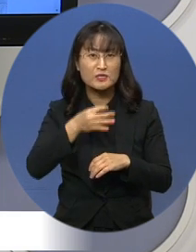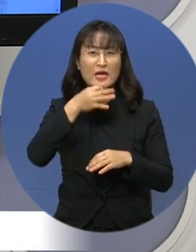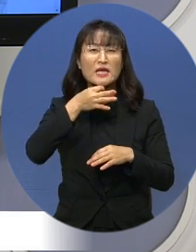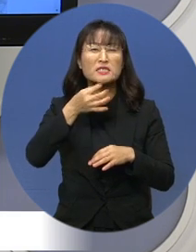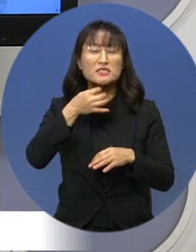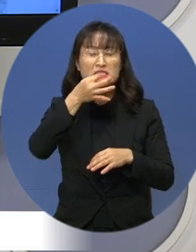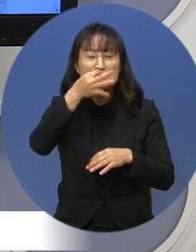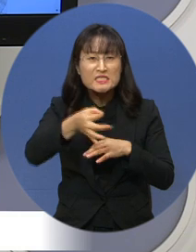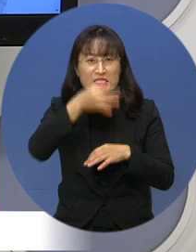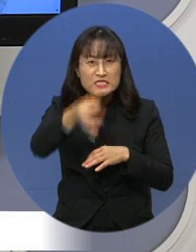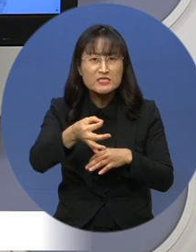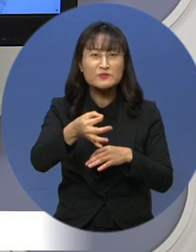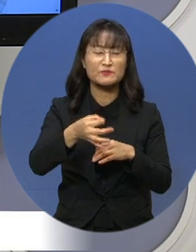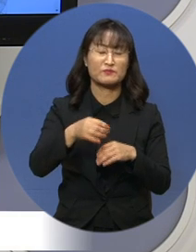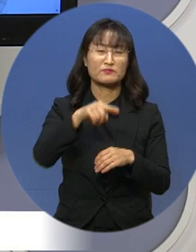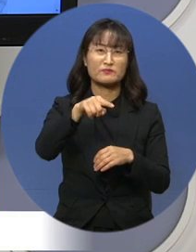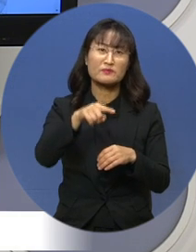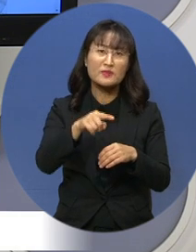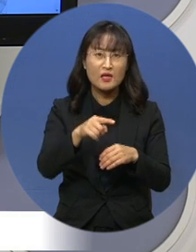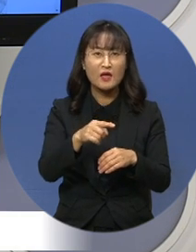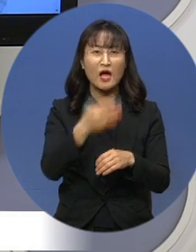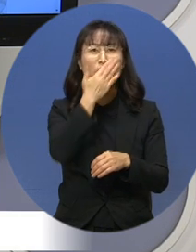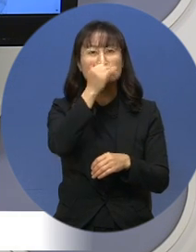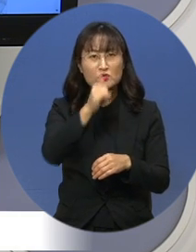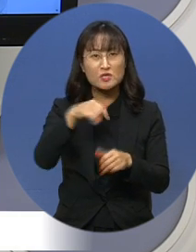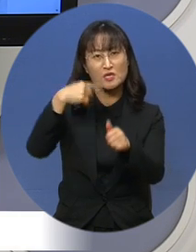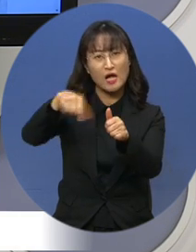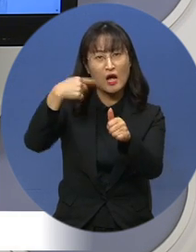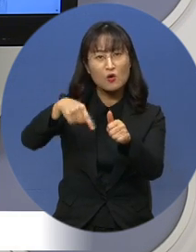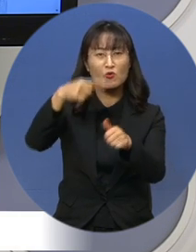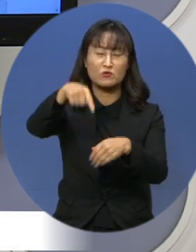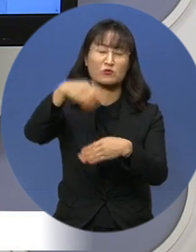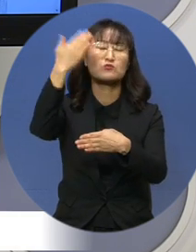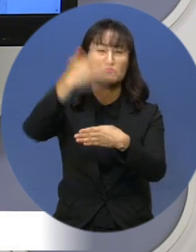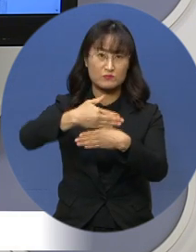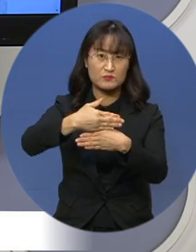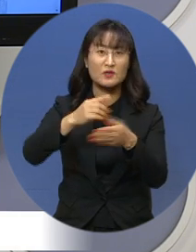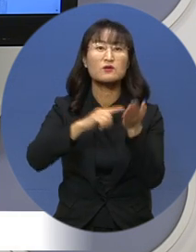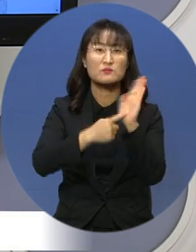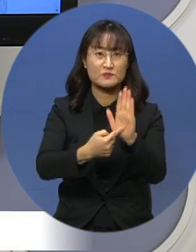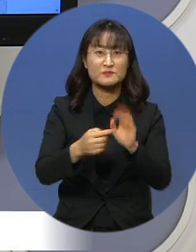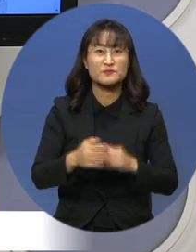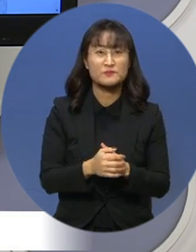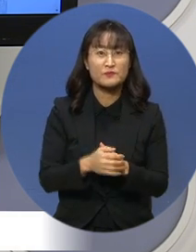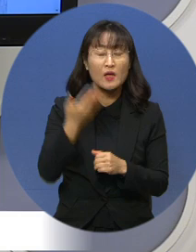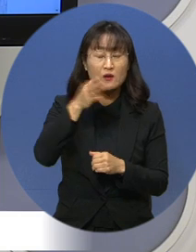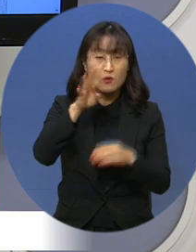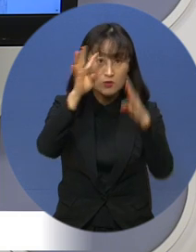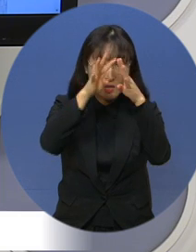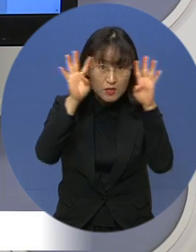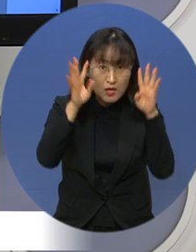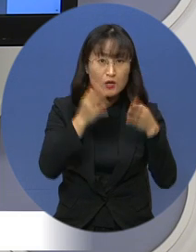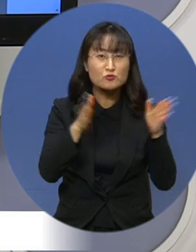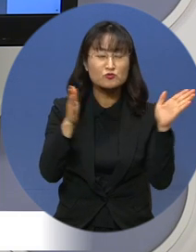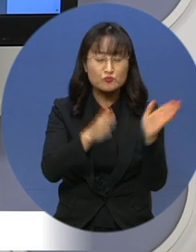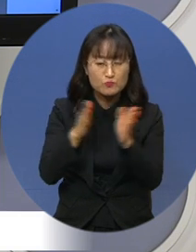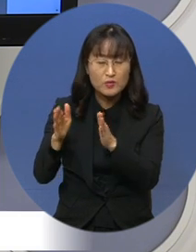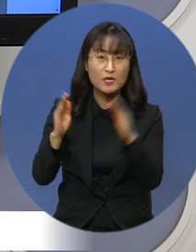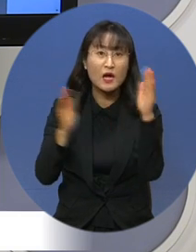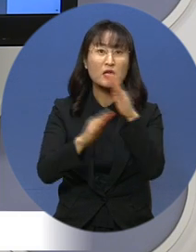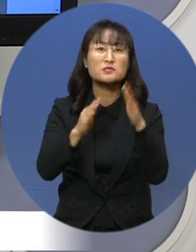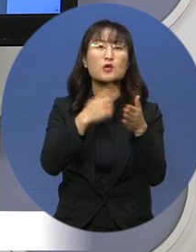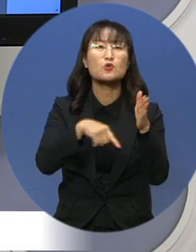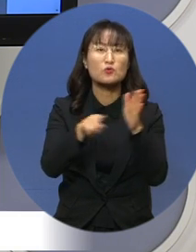높은 학원과 교습소 강 색도 금지한다 고 말했습니다 다만 대학 입시 준비생 은 방역을 철저히